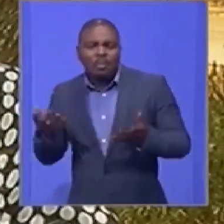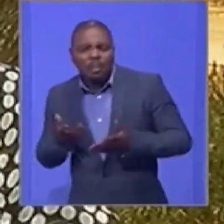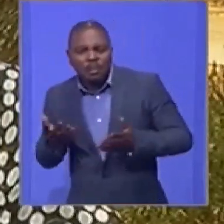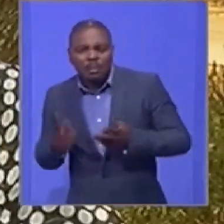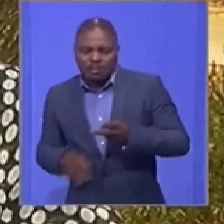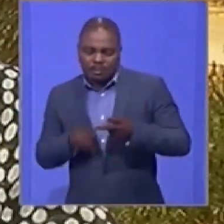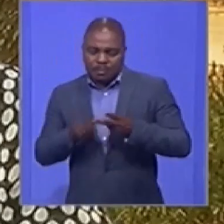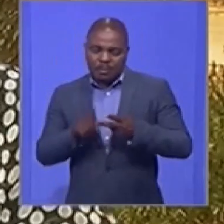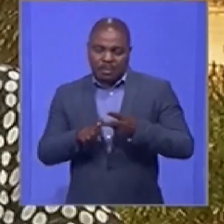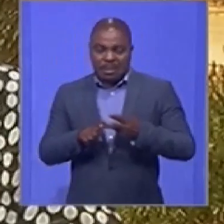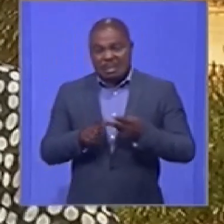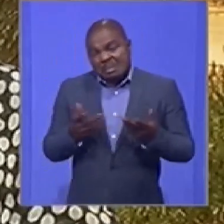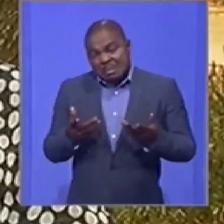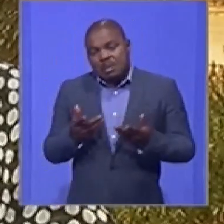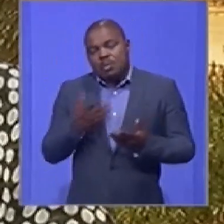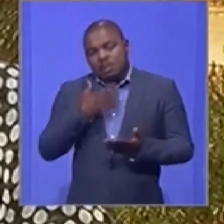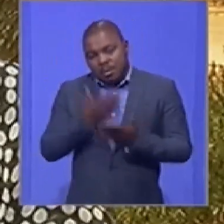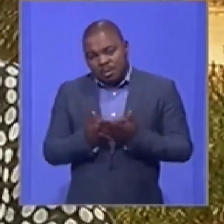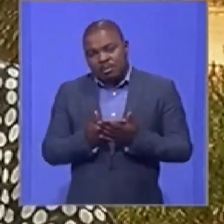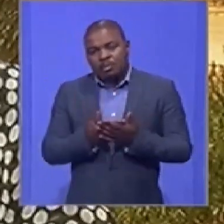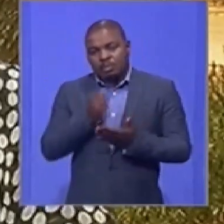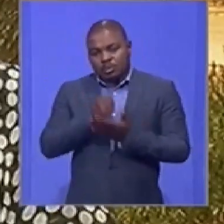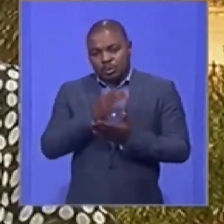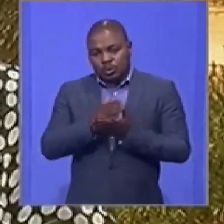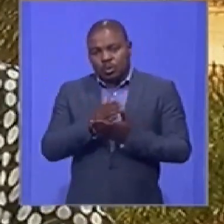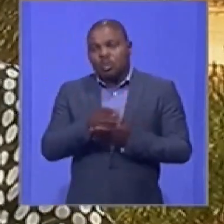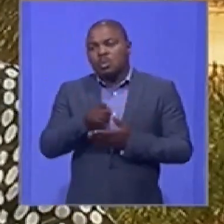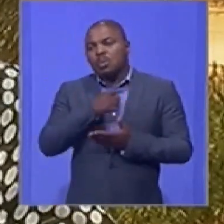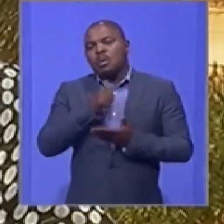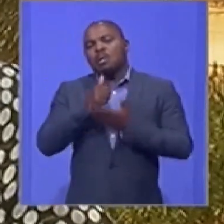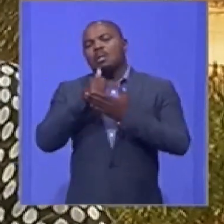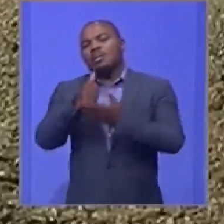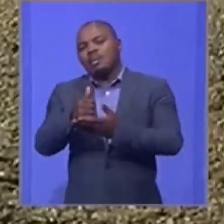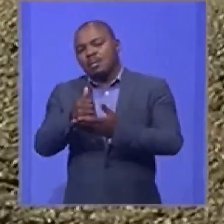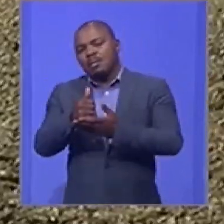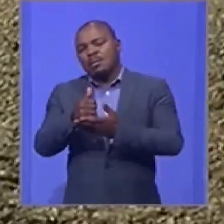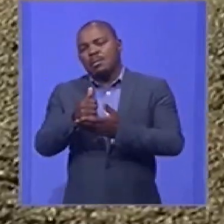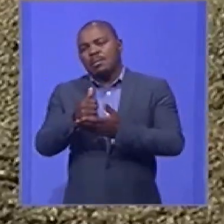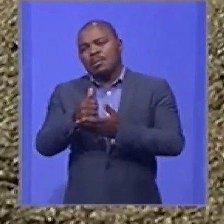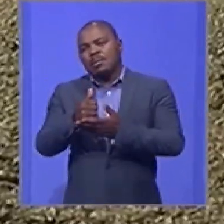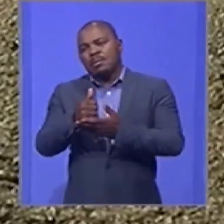kgonagala re kgone go bona gore re ba tšea ka bokgauswi re ba tšea